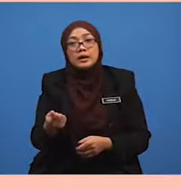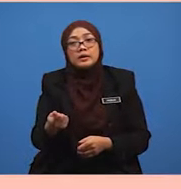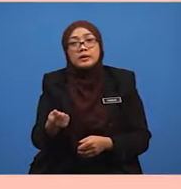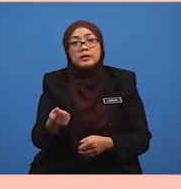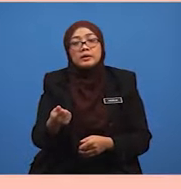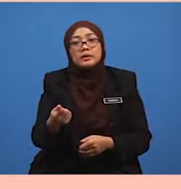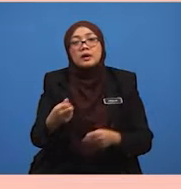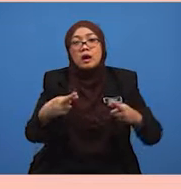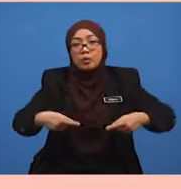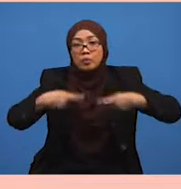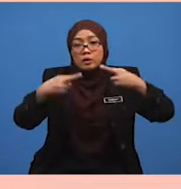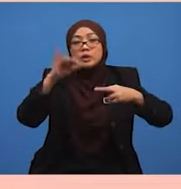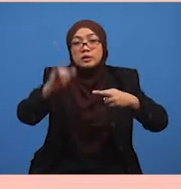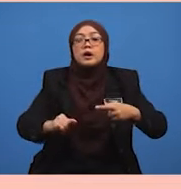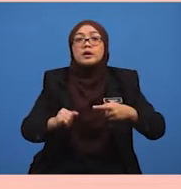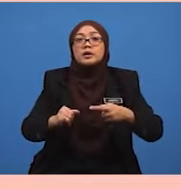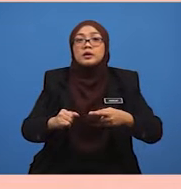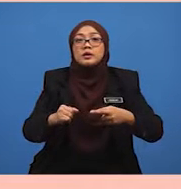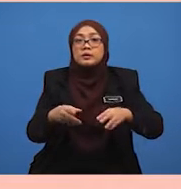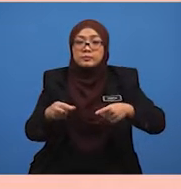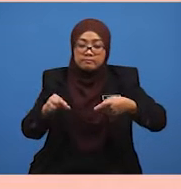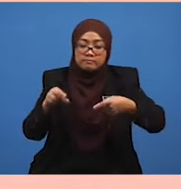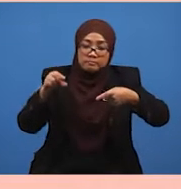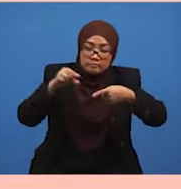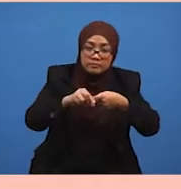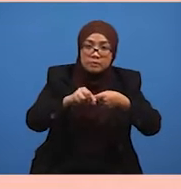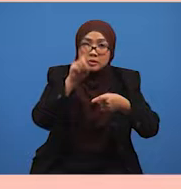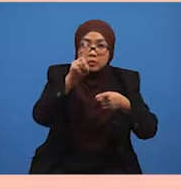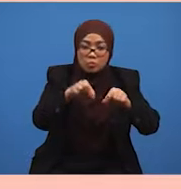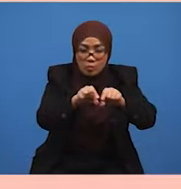rod yang dinamakan ganda.